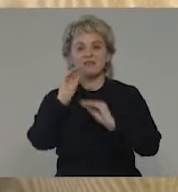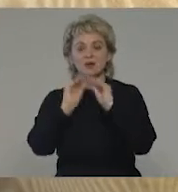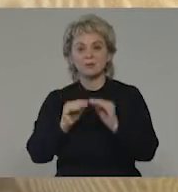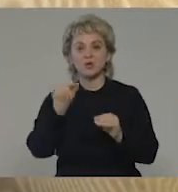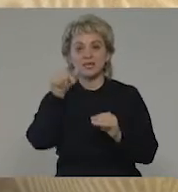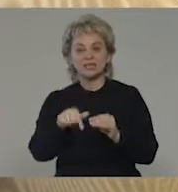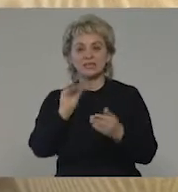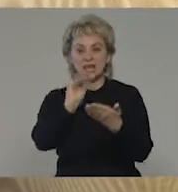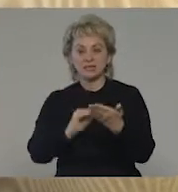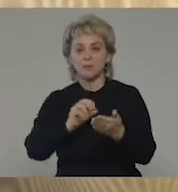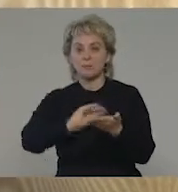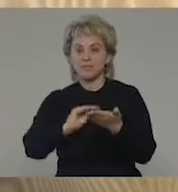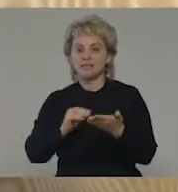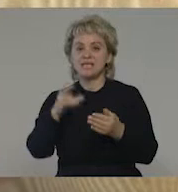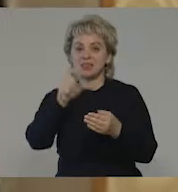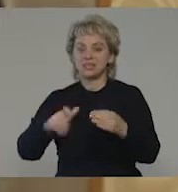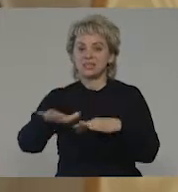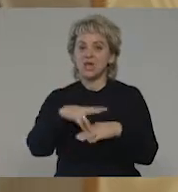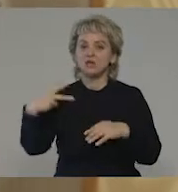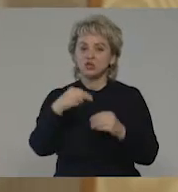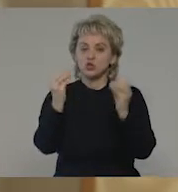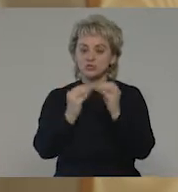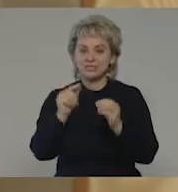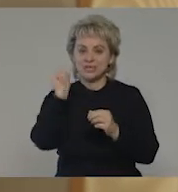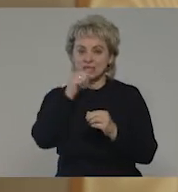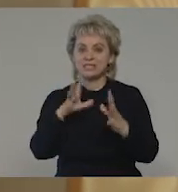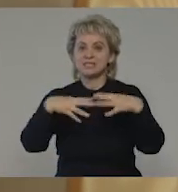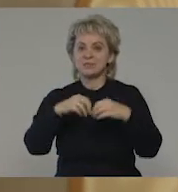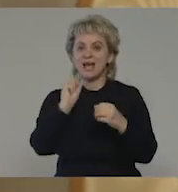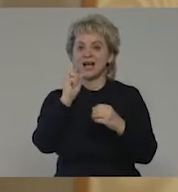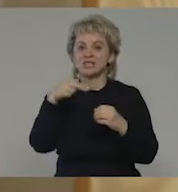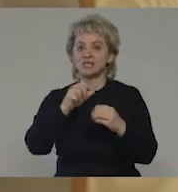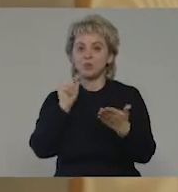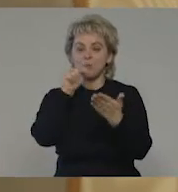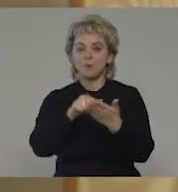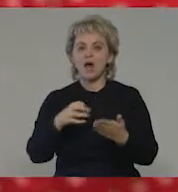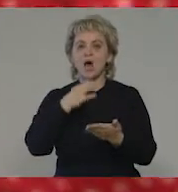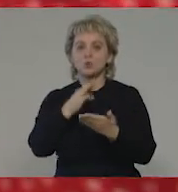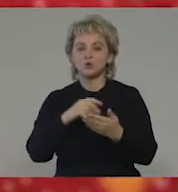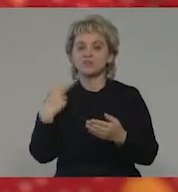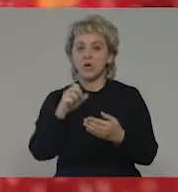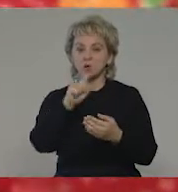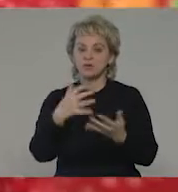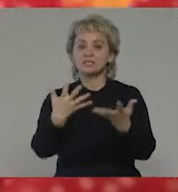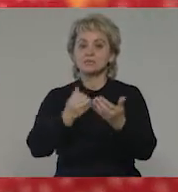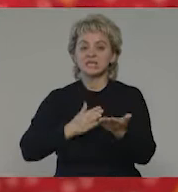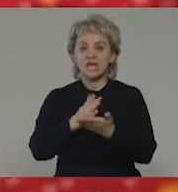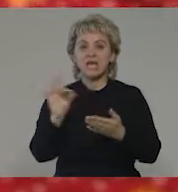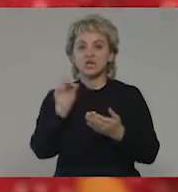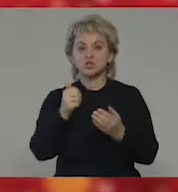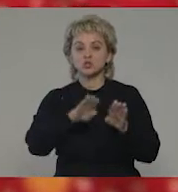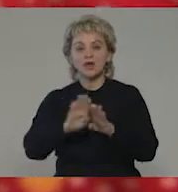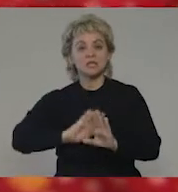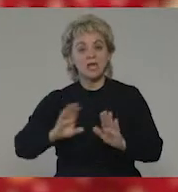на данных переписи населения 2010 года. Семья Екатерины попала под опрос второй раз. Принимать сотрудников Ростовстата